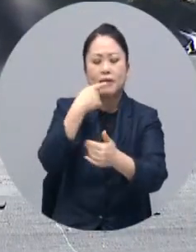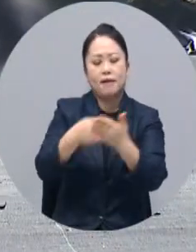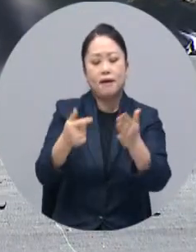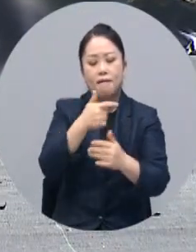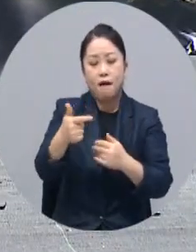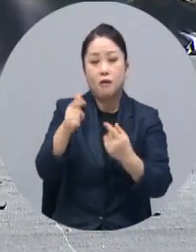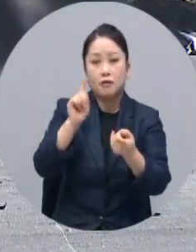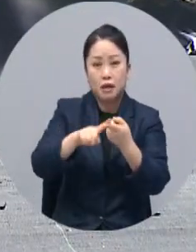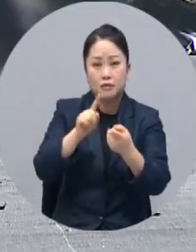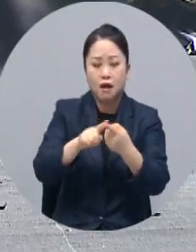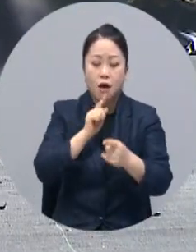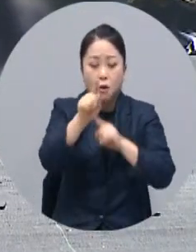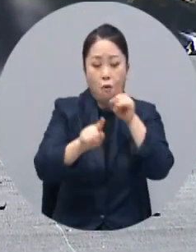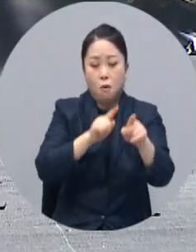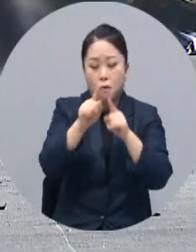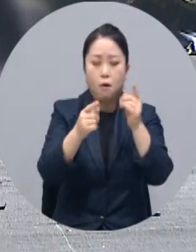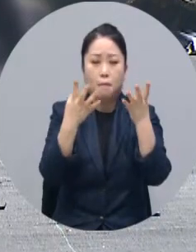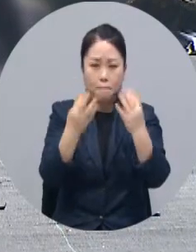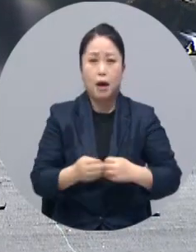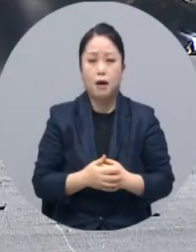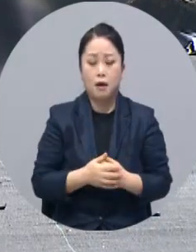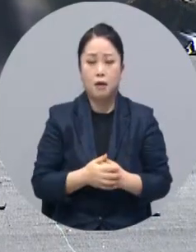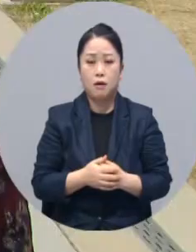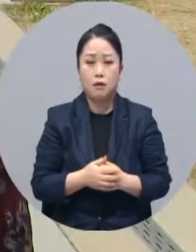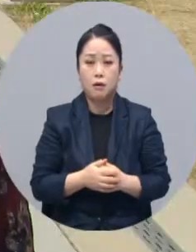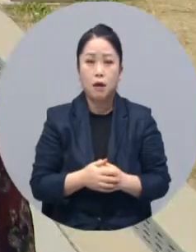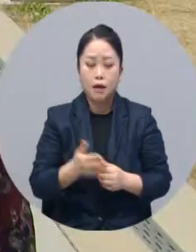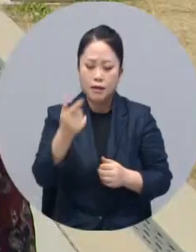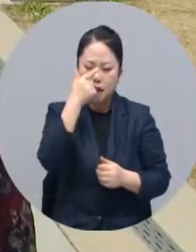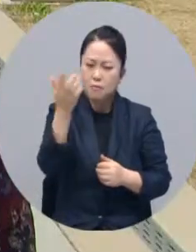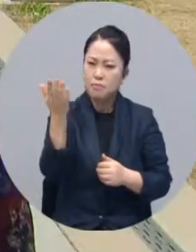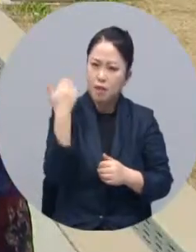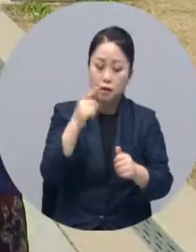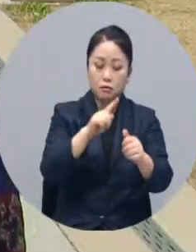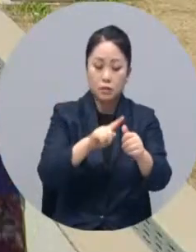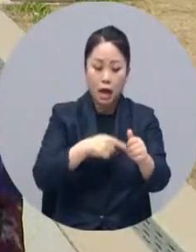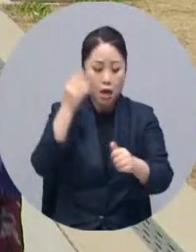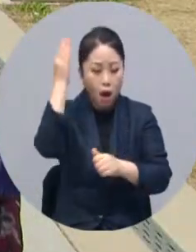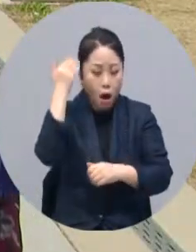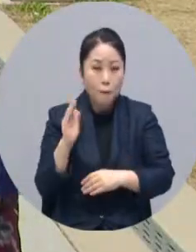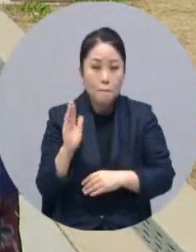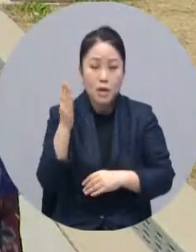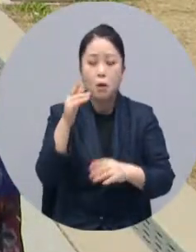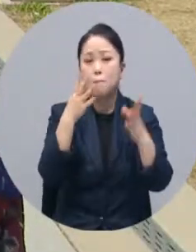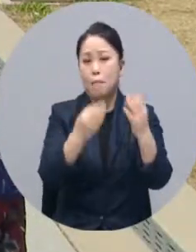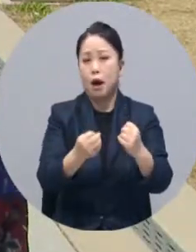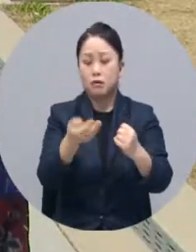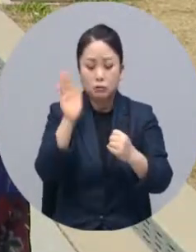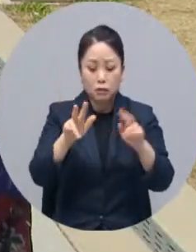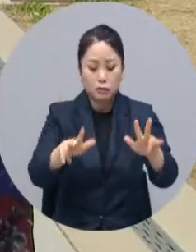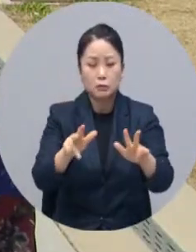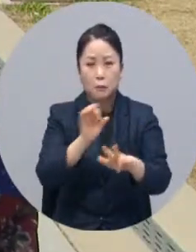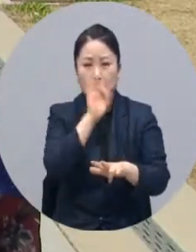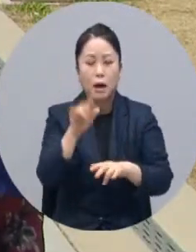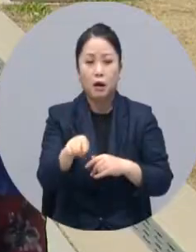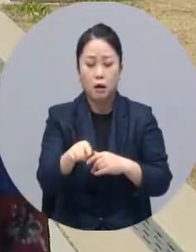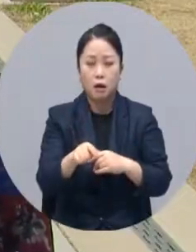수십년간이 따랐습니다 옛날에는 자연산 미역이 많 해갖고 거기 미역 하나 없어요 지금